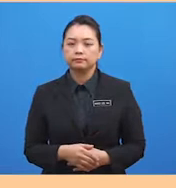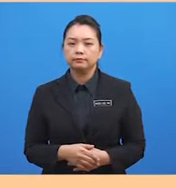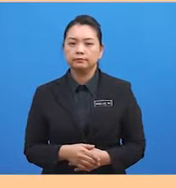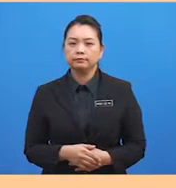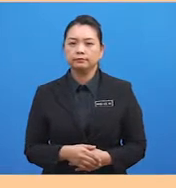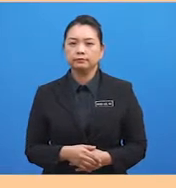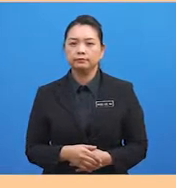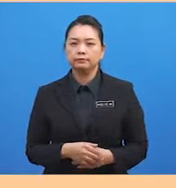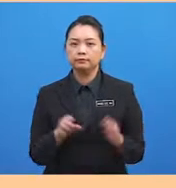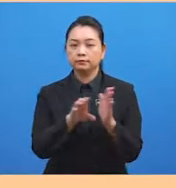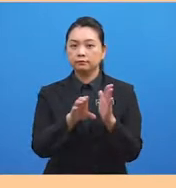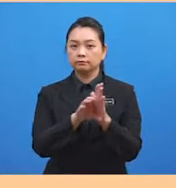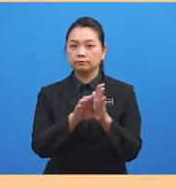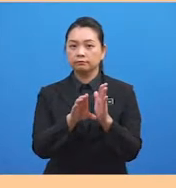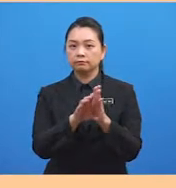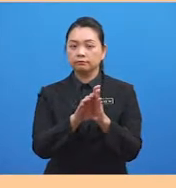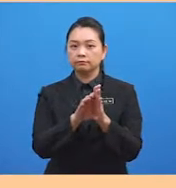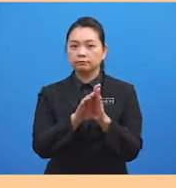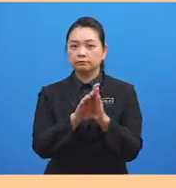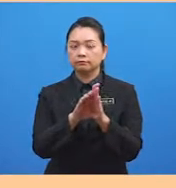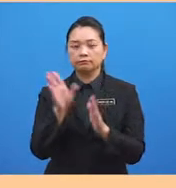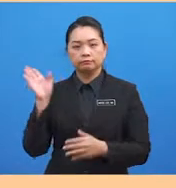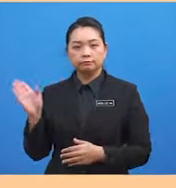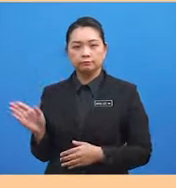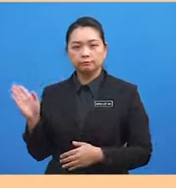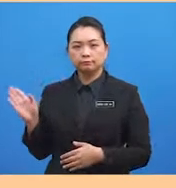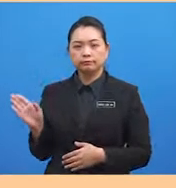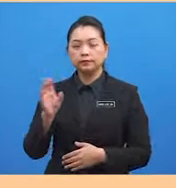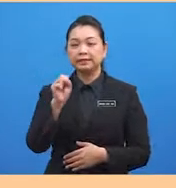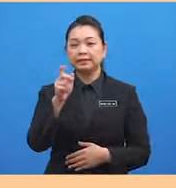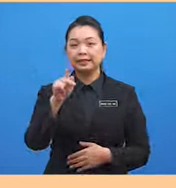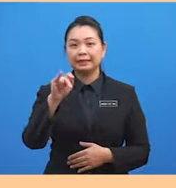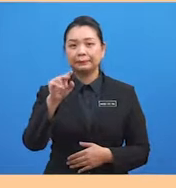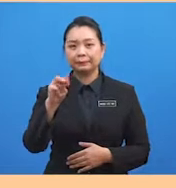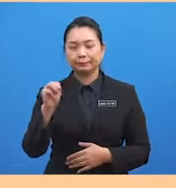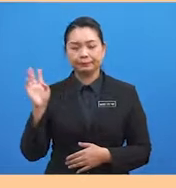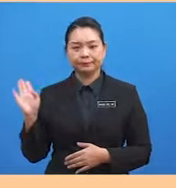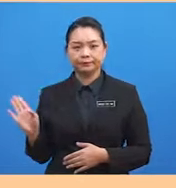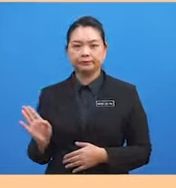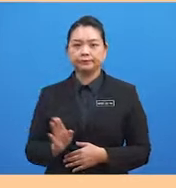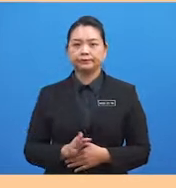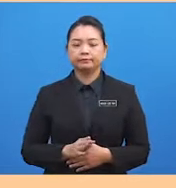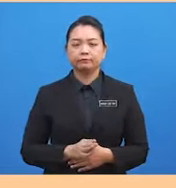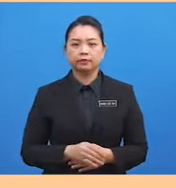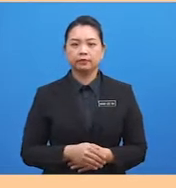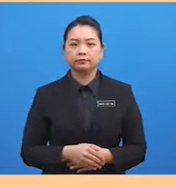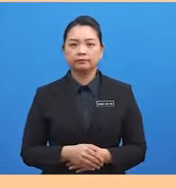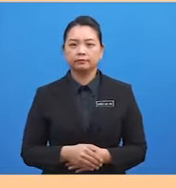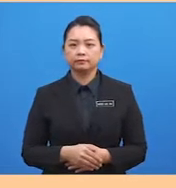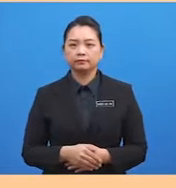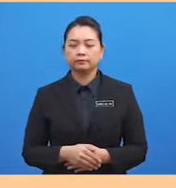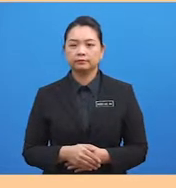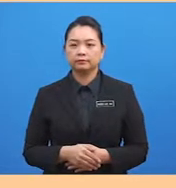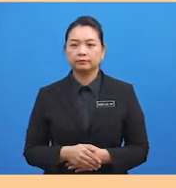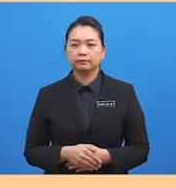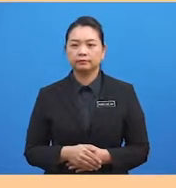Contoh, skim pembiayaan yang ditawarkan oleh Tekun ialah Skim